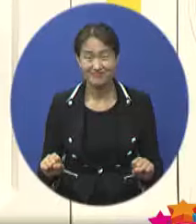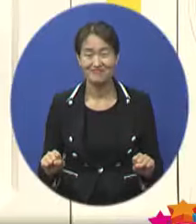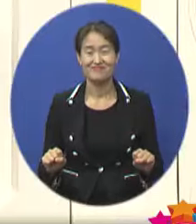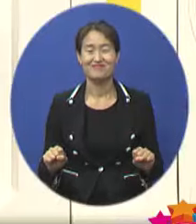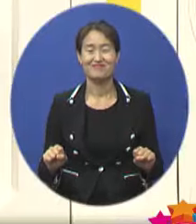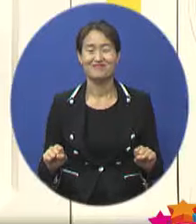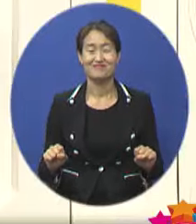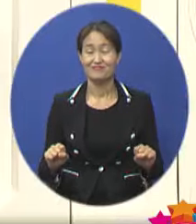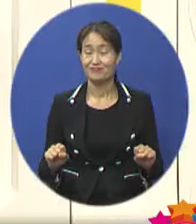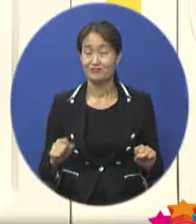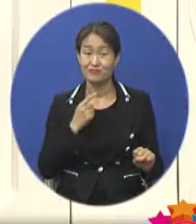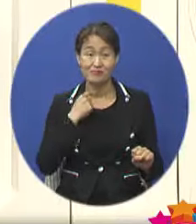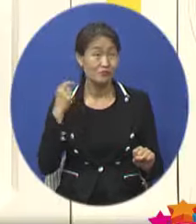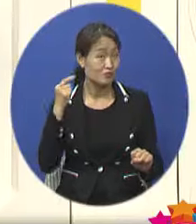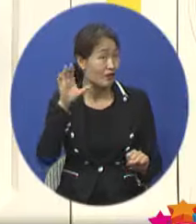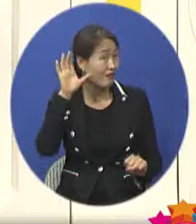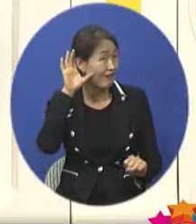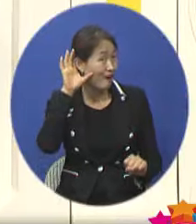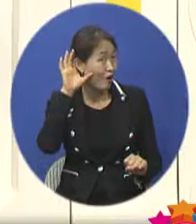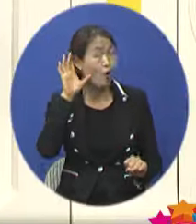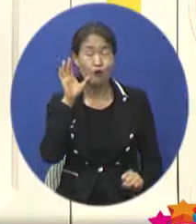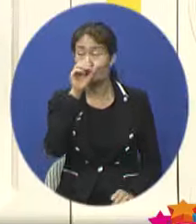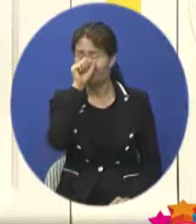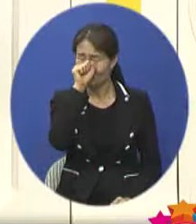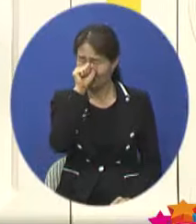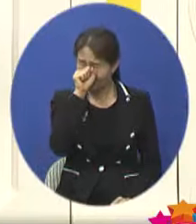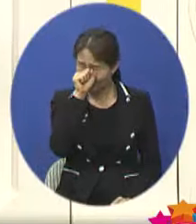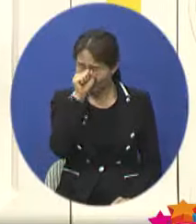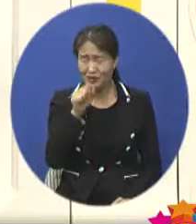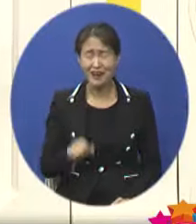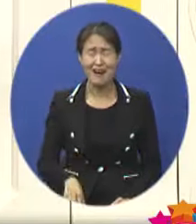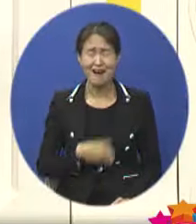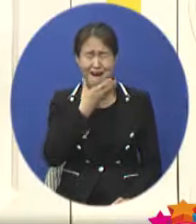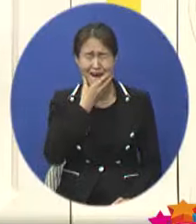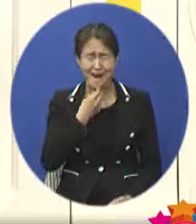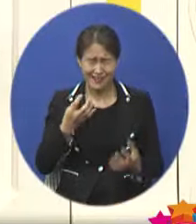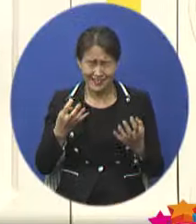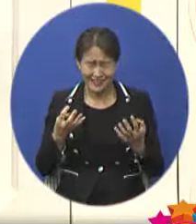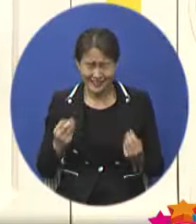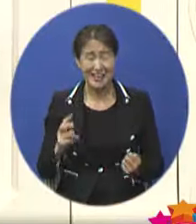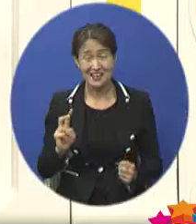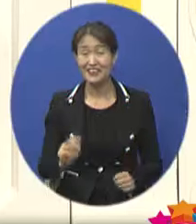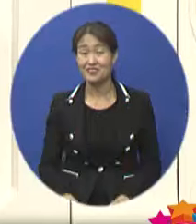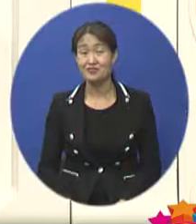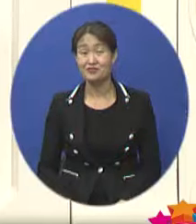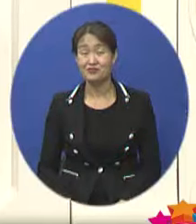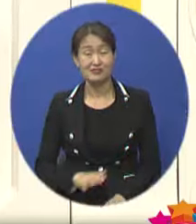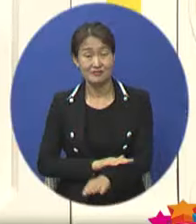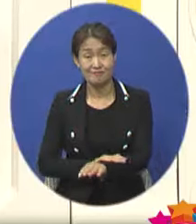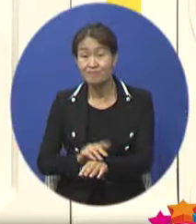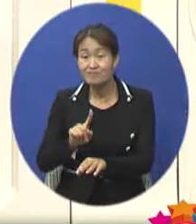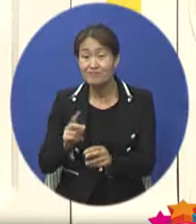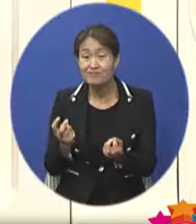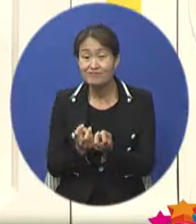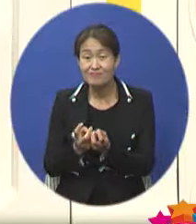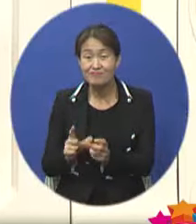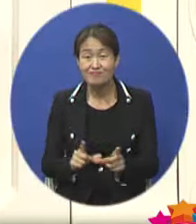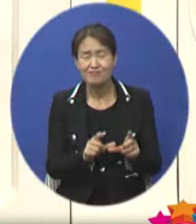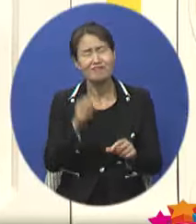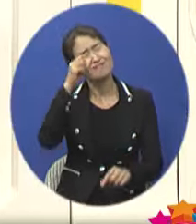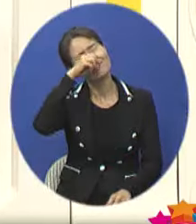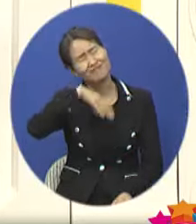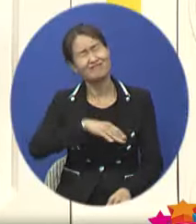네. 아니, 목소리 들어보니까 굉장히 네. 좋은 소식들이 가득하신 것 같아요. 그래요, 그래요. 네. 예. 네. 어떻게 지내셨어요? 네, 그냥